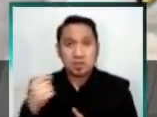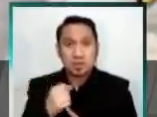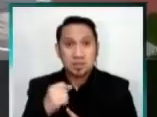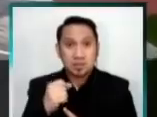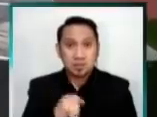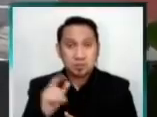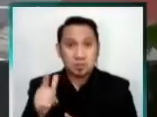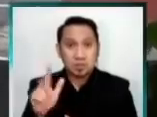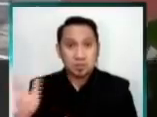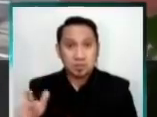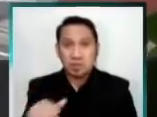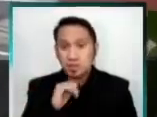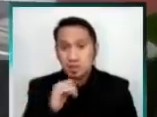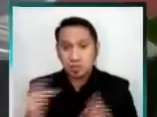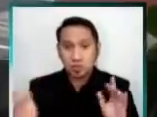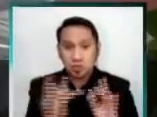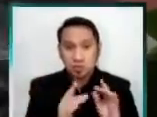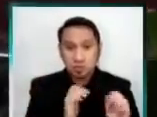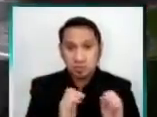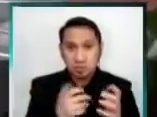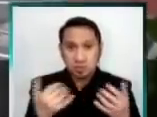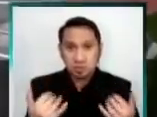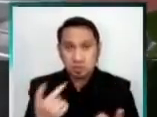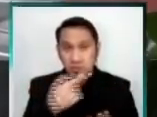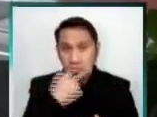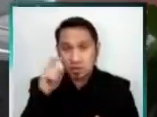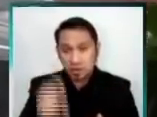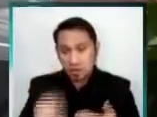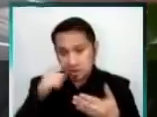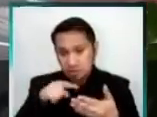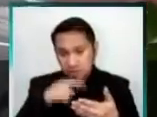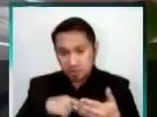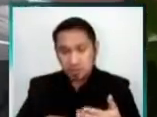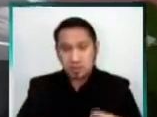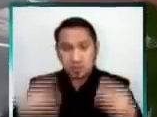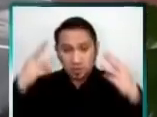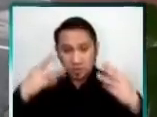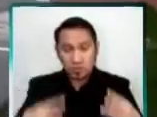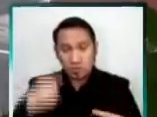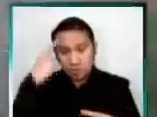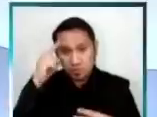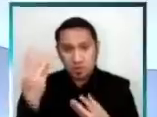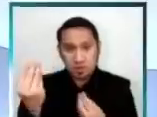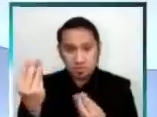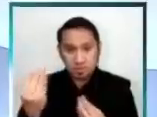Hindi raw kailangan kontakin ang embahada sa ngayon, bagkus i-monitor lang ang kanilang website para sa update.